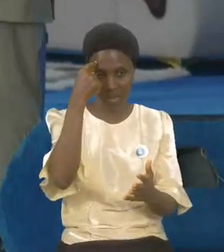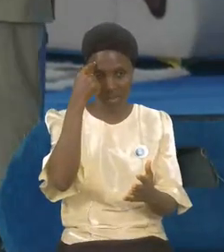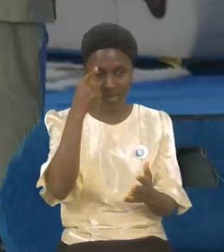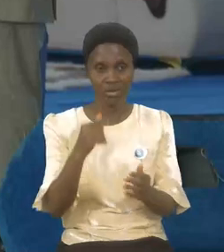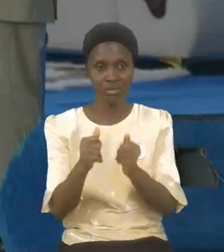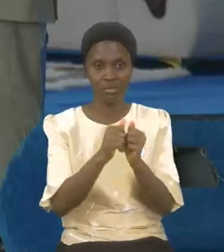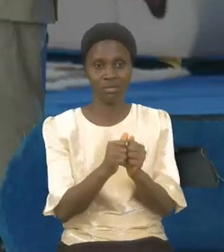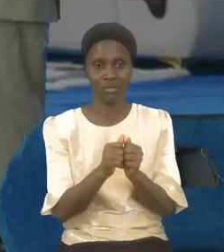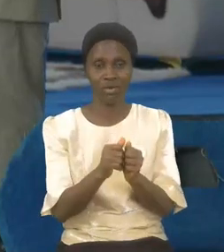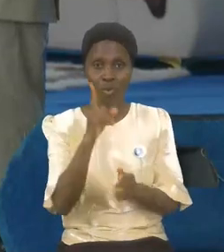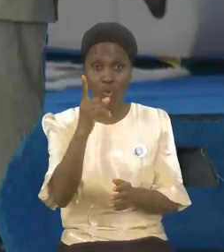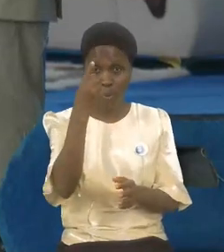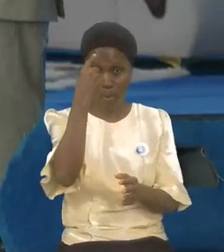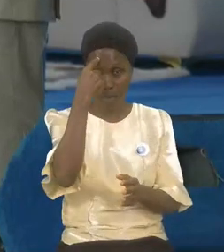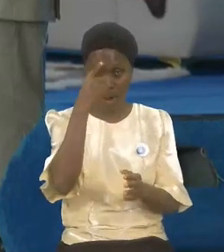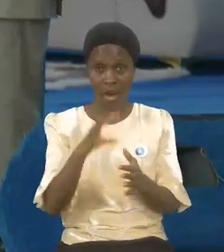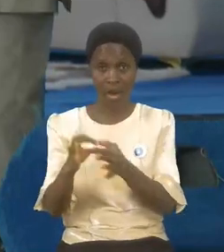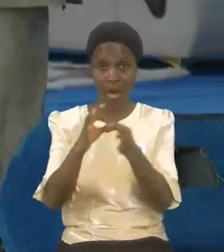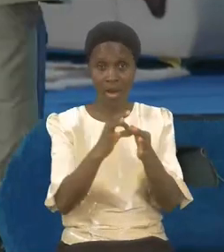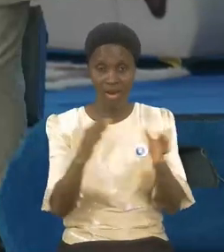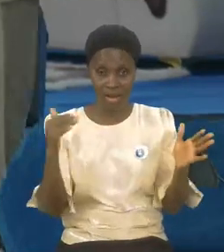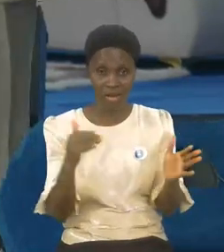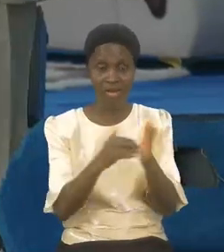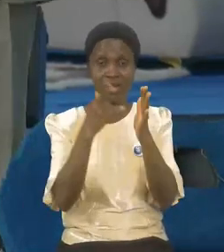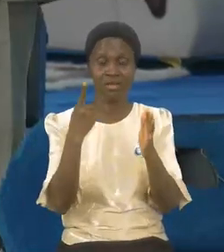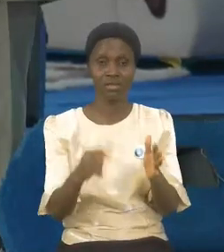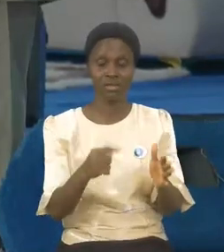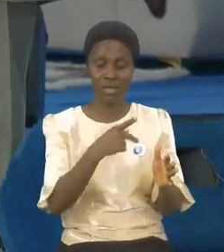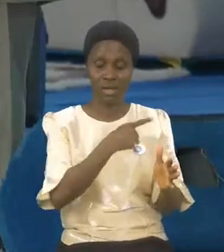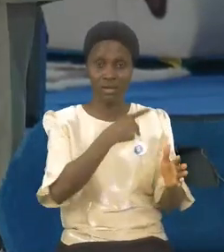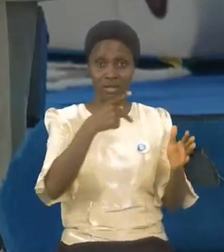ont un même dessein,